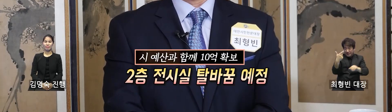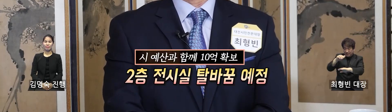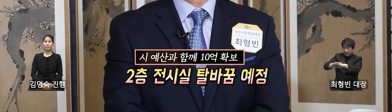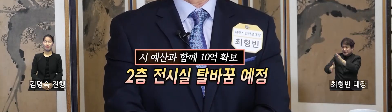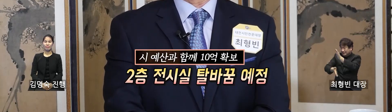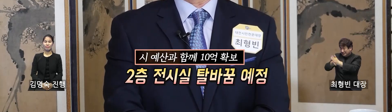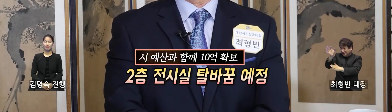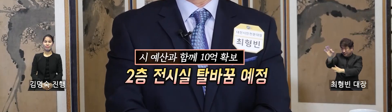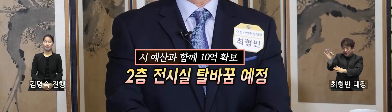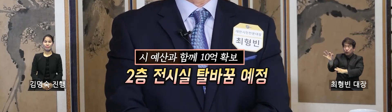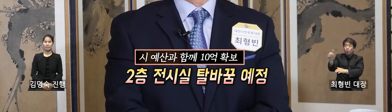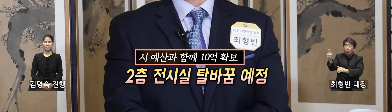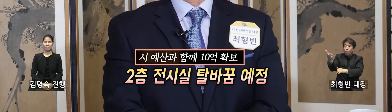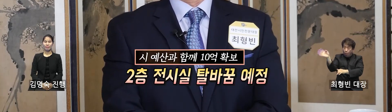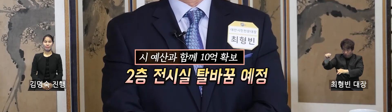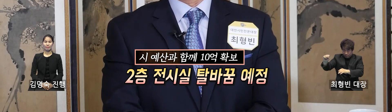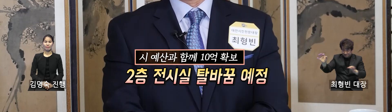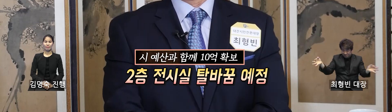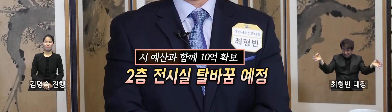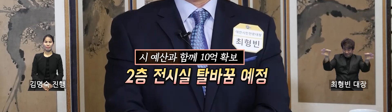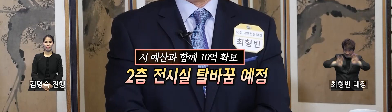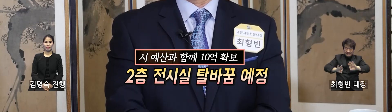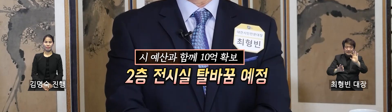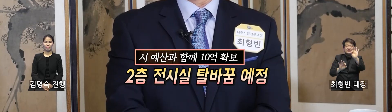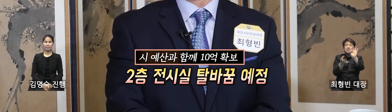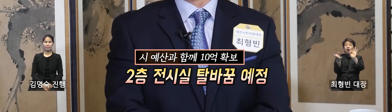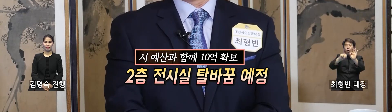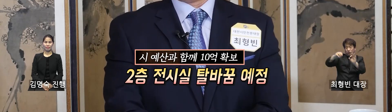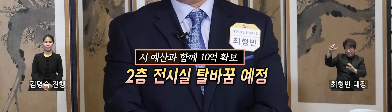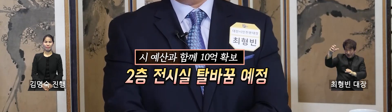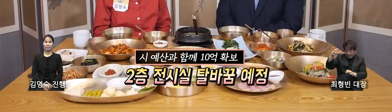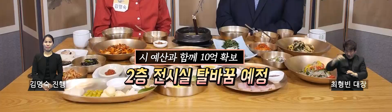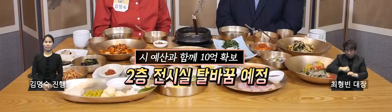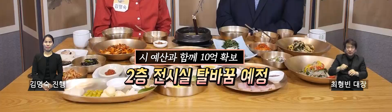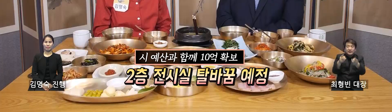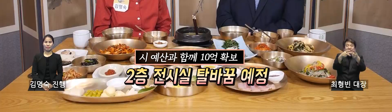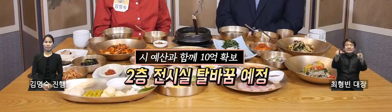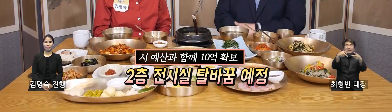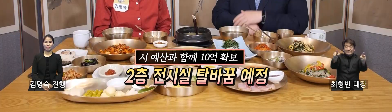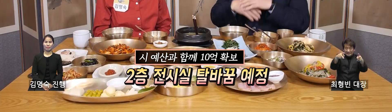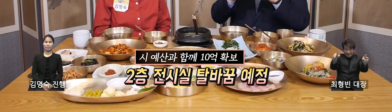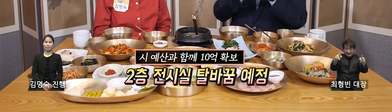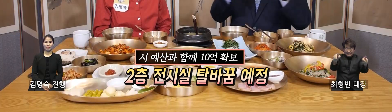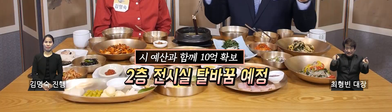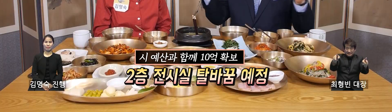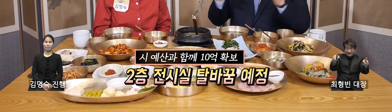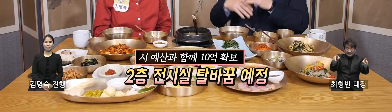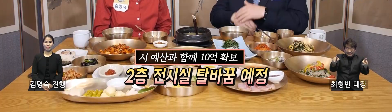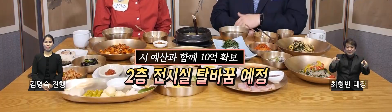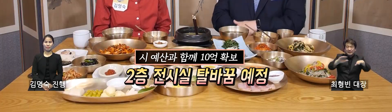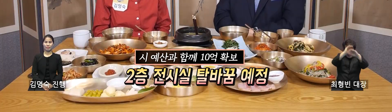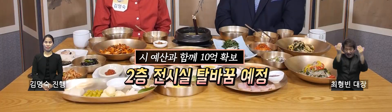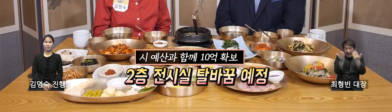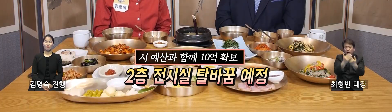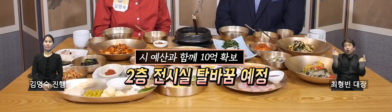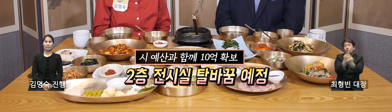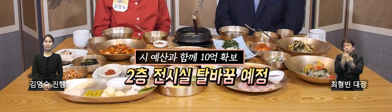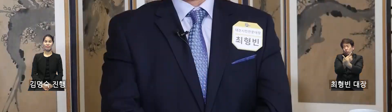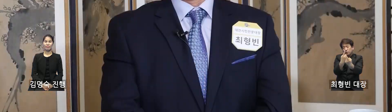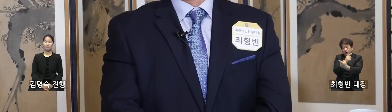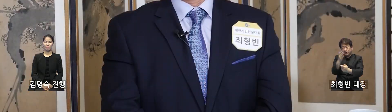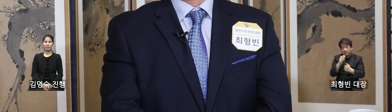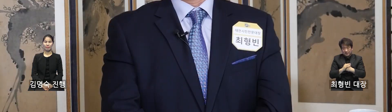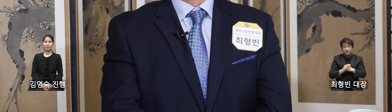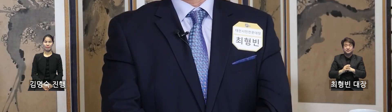시비 5억 에서 10억을 들어서 대전시민 처럼 분들이 2층 전시 3를 어 전면적 으로 바꾼 죄다 그래서